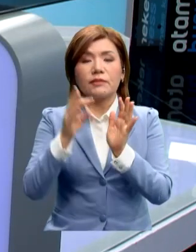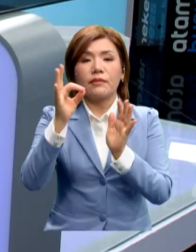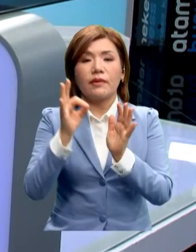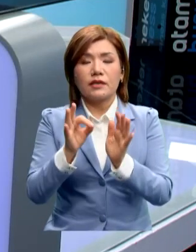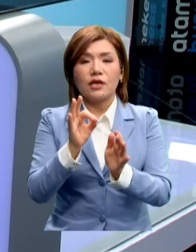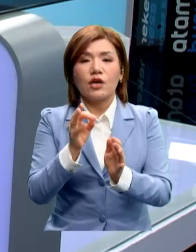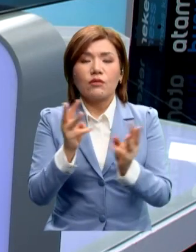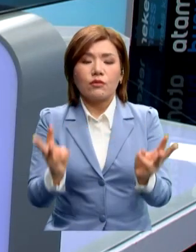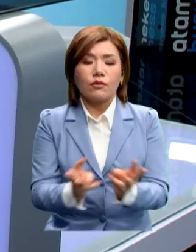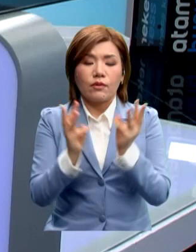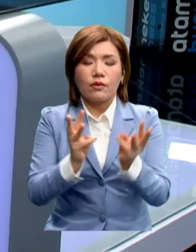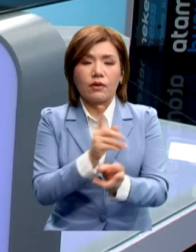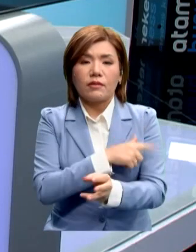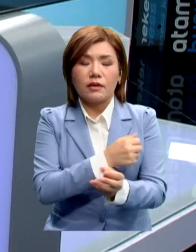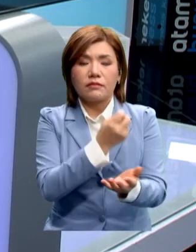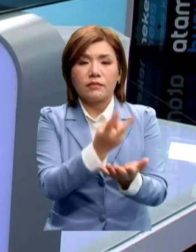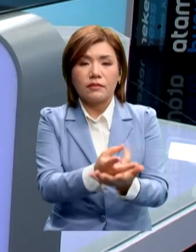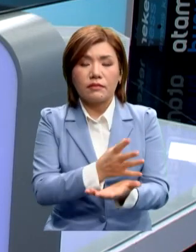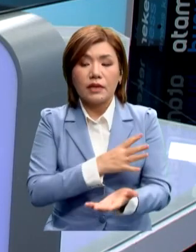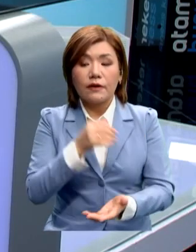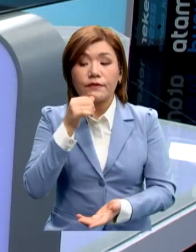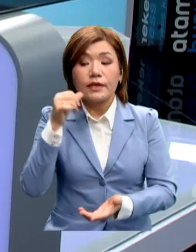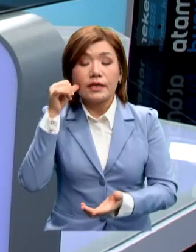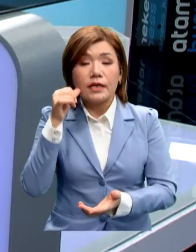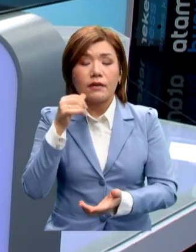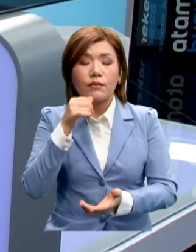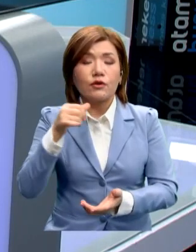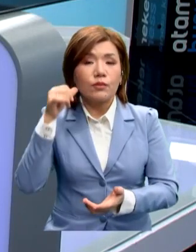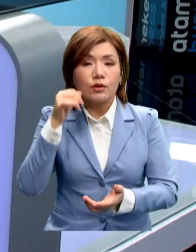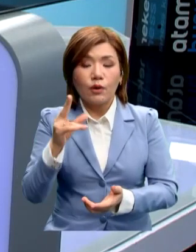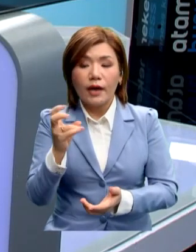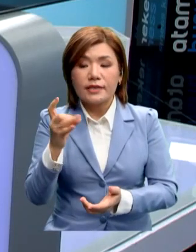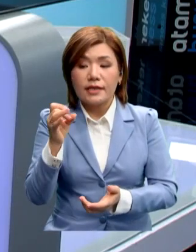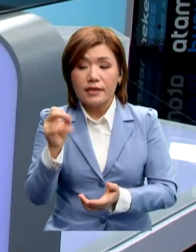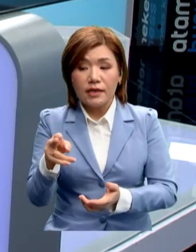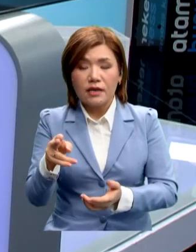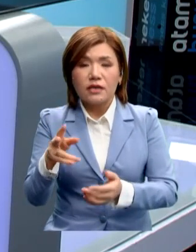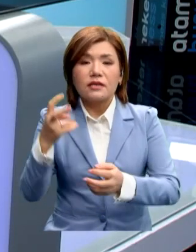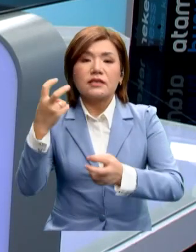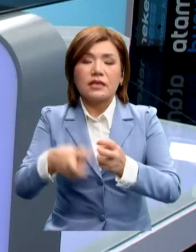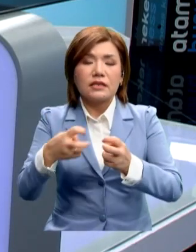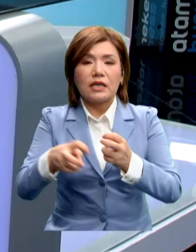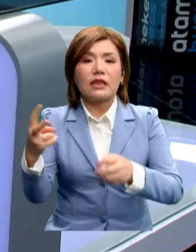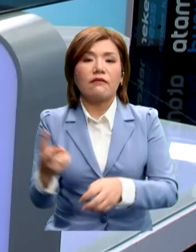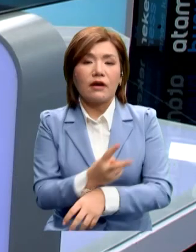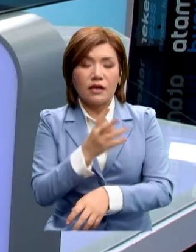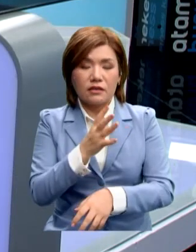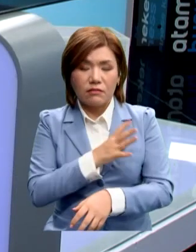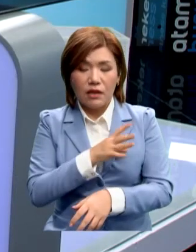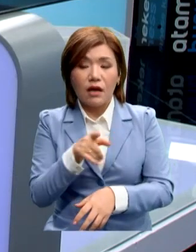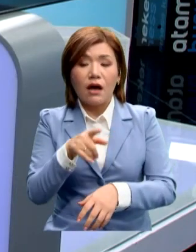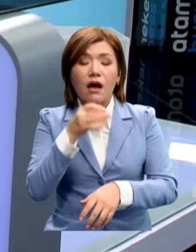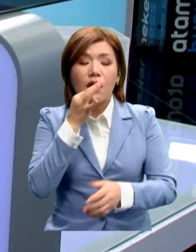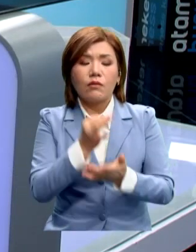жеткізілді. Тұрғындардың сөзінше былтыр ғана салынған қазандық бұған дейін екі рет істен шыққан. Жауаптылар бұл жағдайды біле